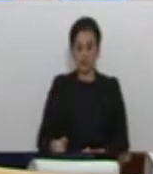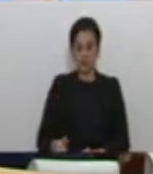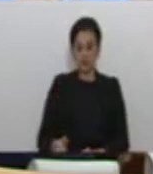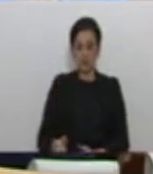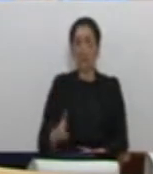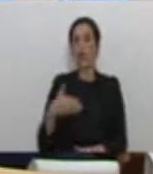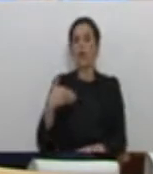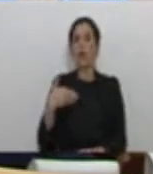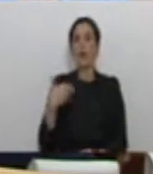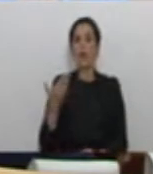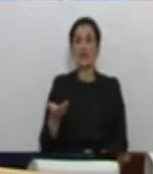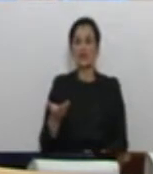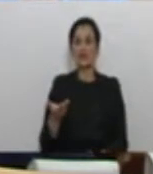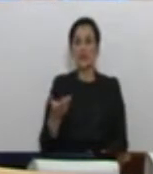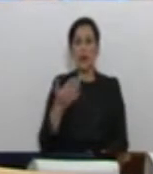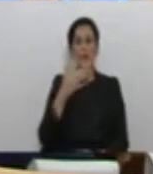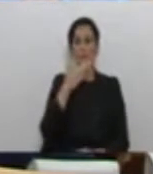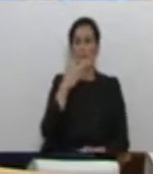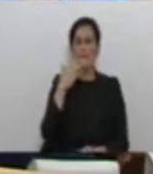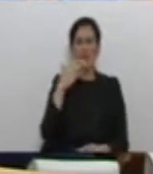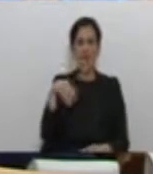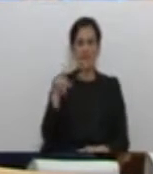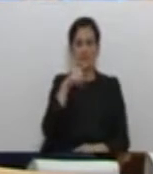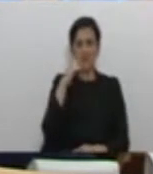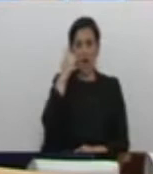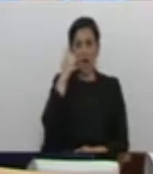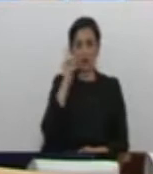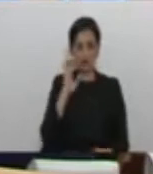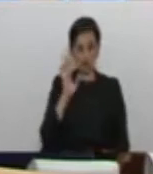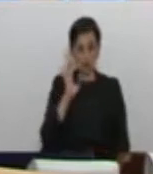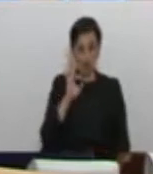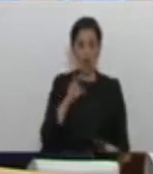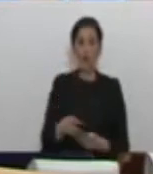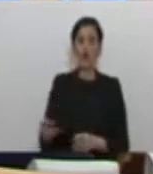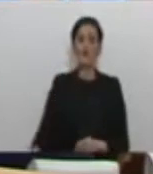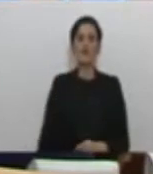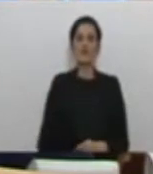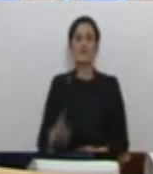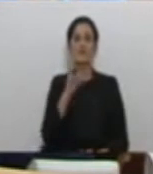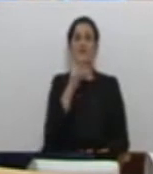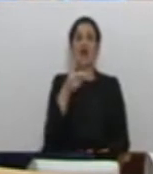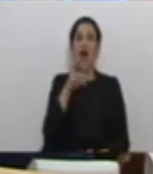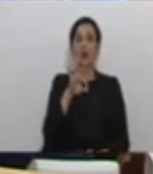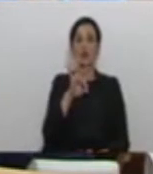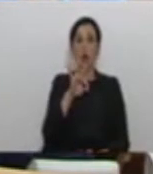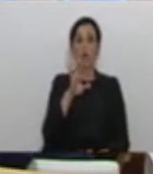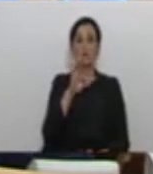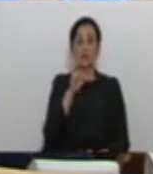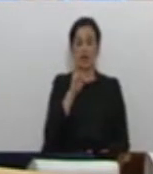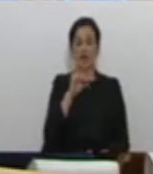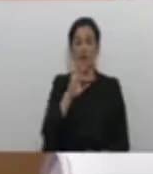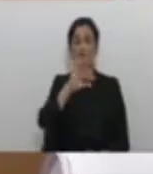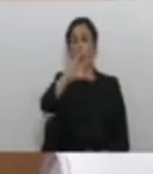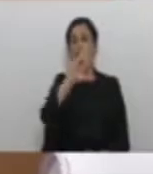მოგესალმებით. ბევრს არ ახსოვს, თუმცა ნატოს მადრიდის სამიტი იმართება ასევე ივნისის ბოლოს